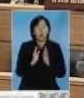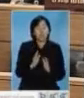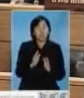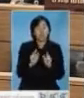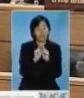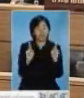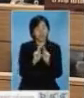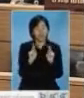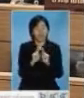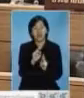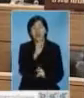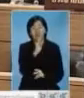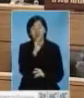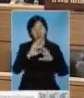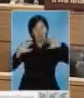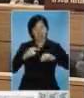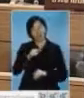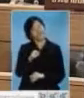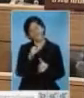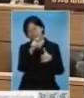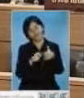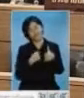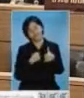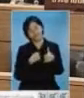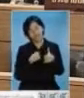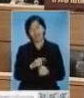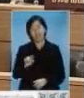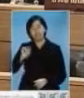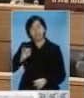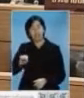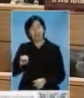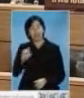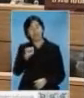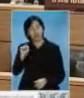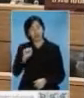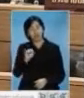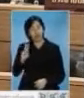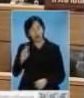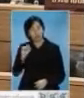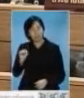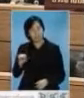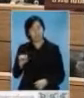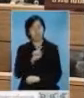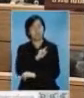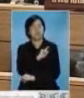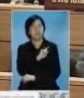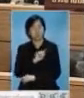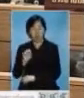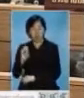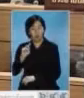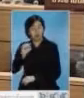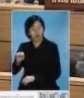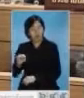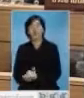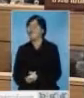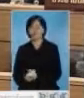อิสระชุดใดที่รัฐบาลไม่พอใจก็จะสั่งคนของเขาซึ่งอยู่ในวุฒิสมาชิกซึ่งเขาสามารถกุมเสียงข้างมาก